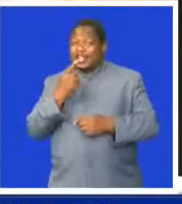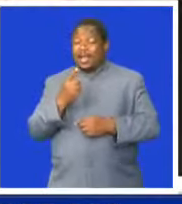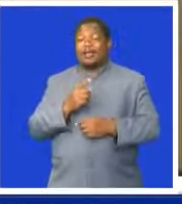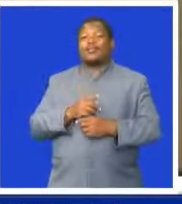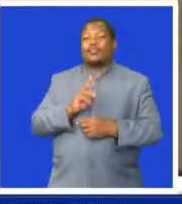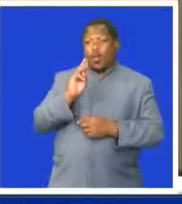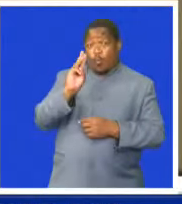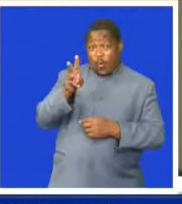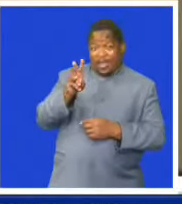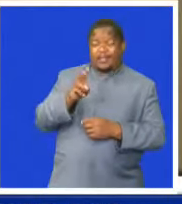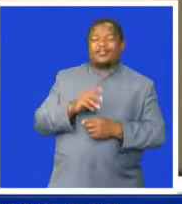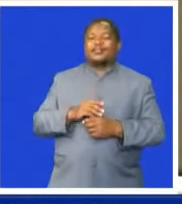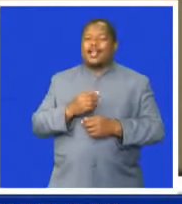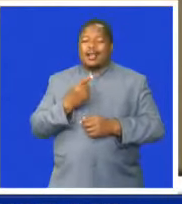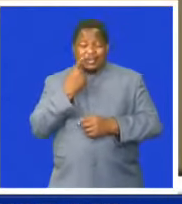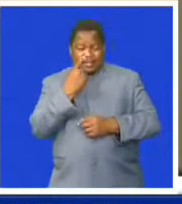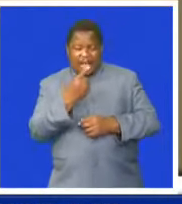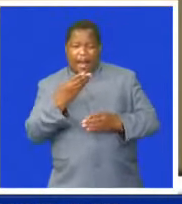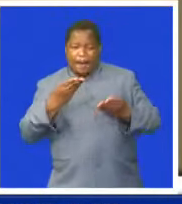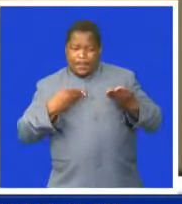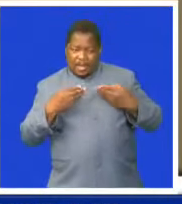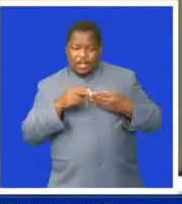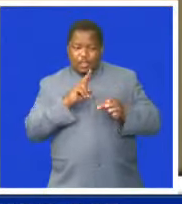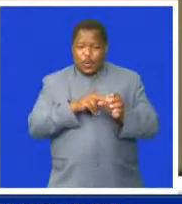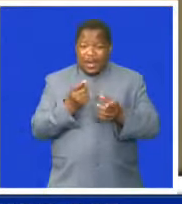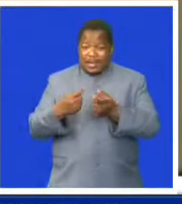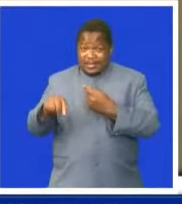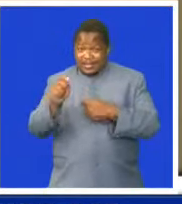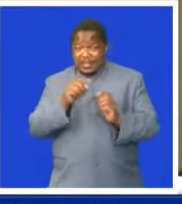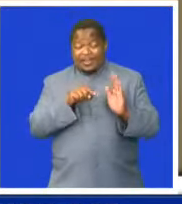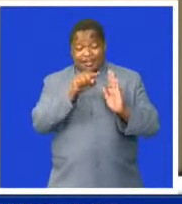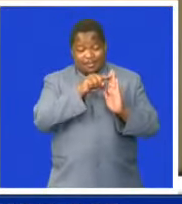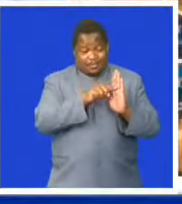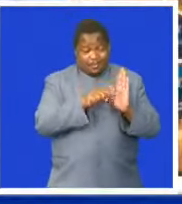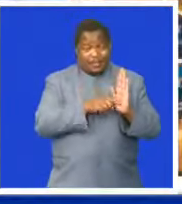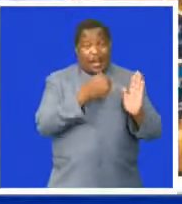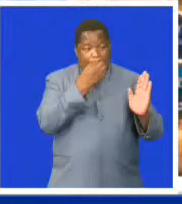ngibo bosomabhizinisi. Etindzabeni ngiyani Msibi eNgwane Park.